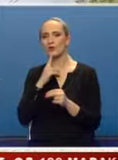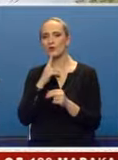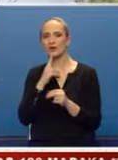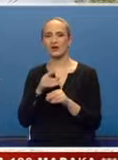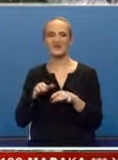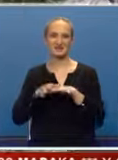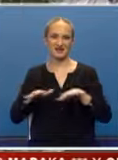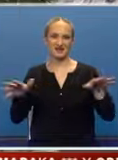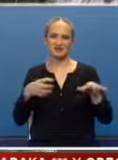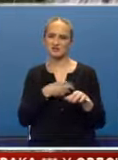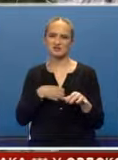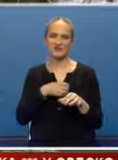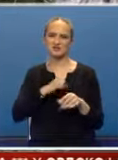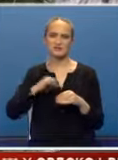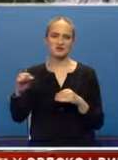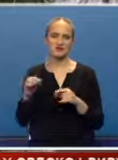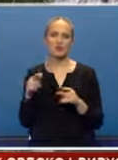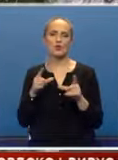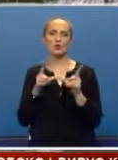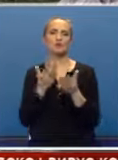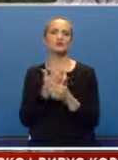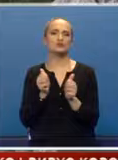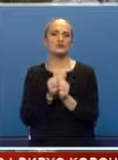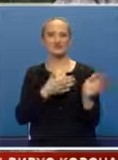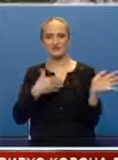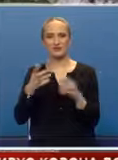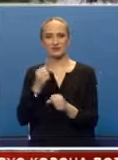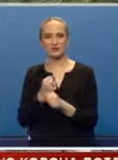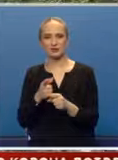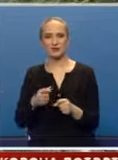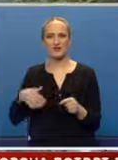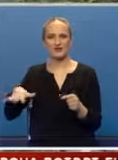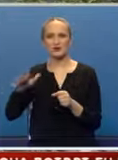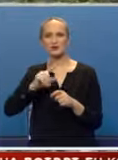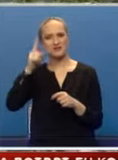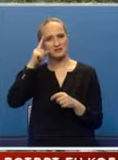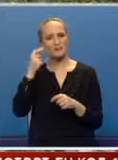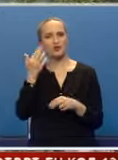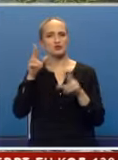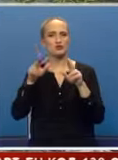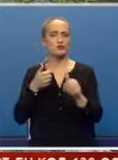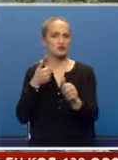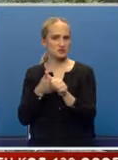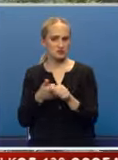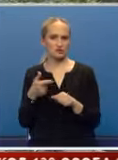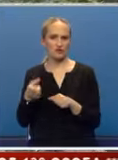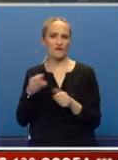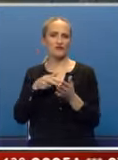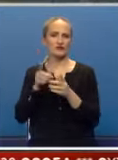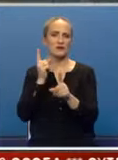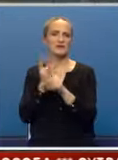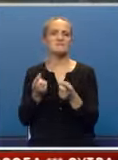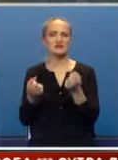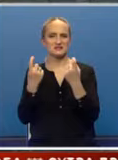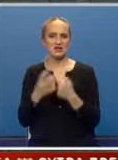se razbio strahovitom brzinom uz vjetar. Evo sad radimo ovaj krak, ne znam dokle ćemo moći stići, ovo ide prema selu